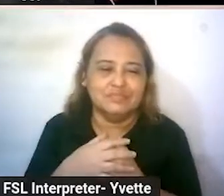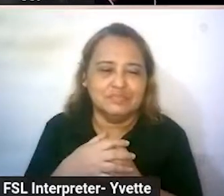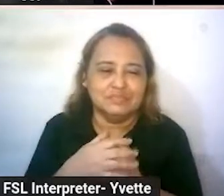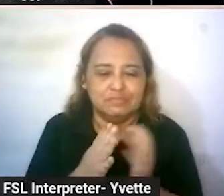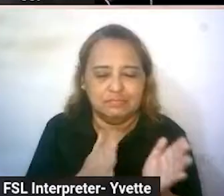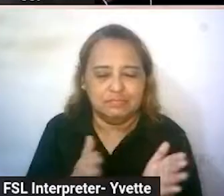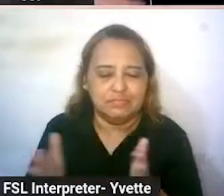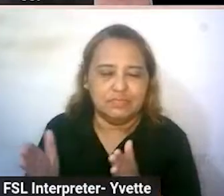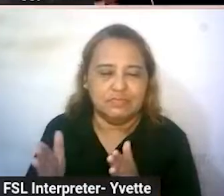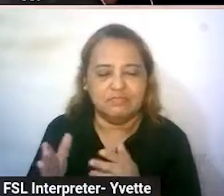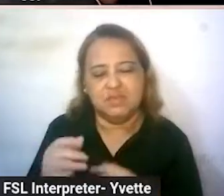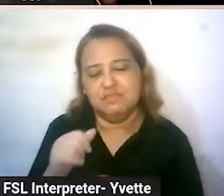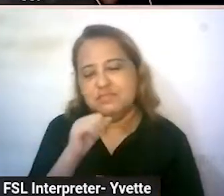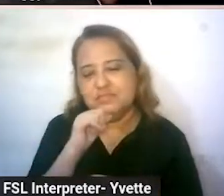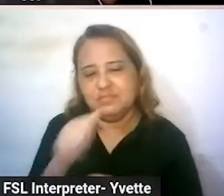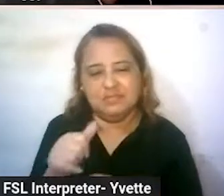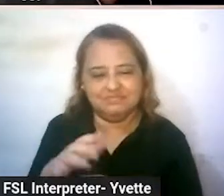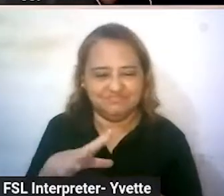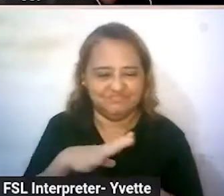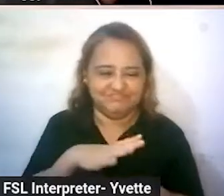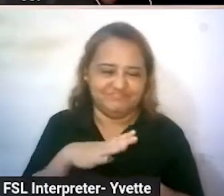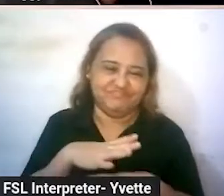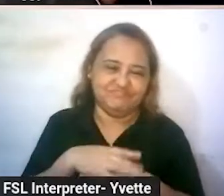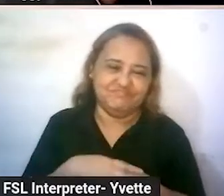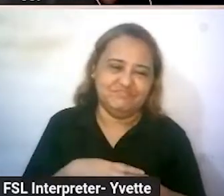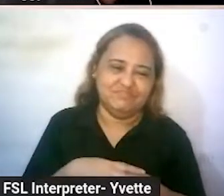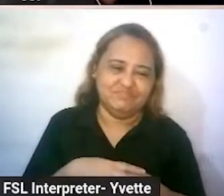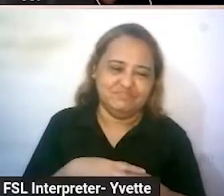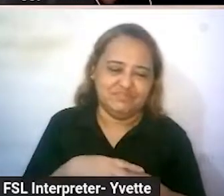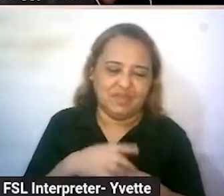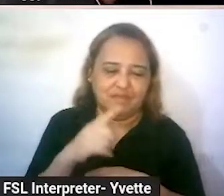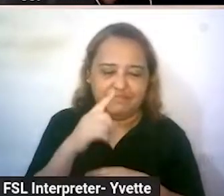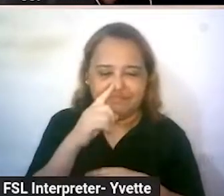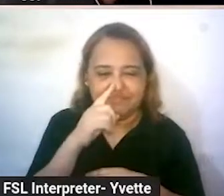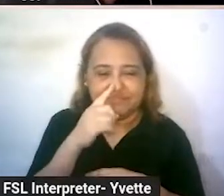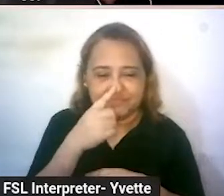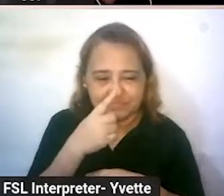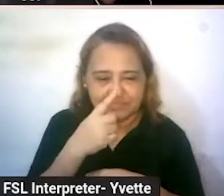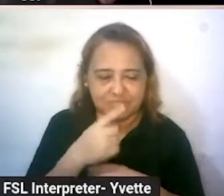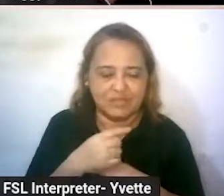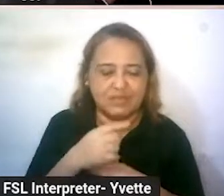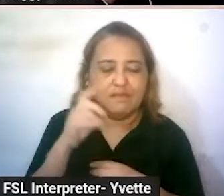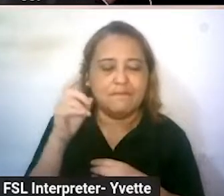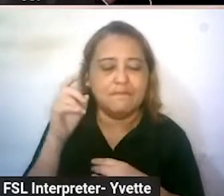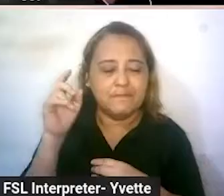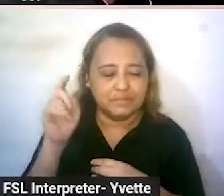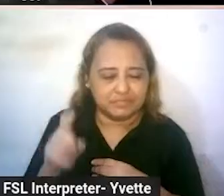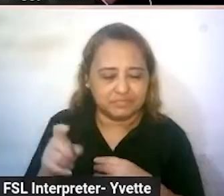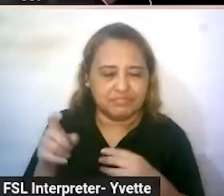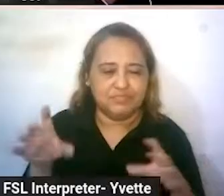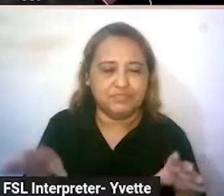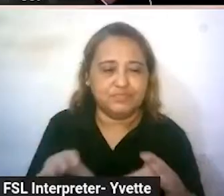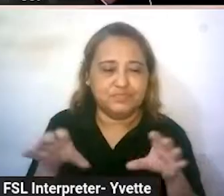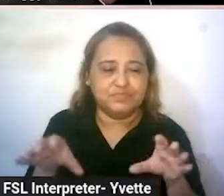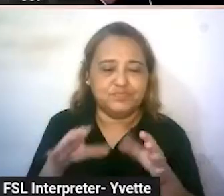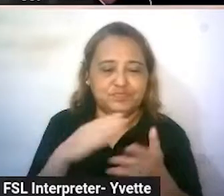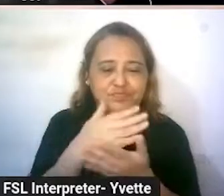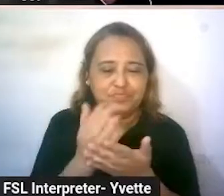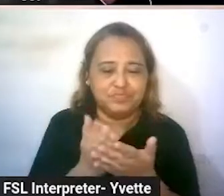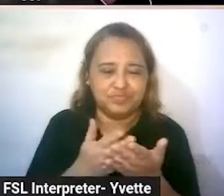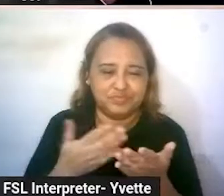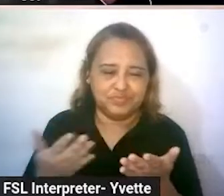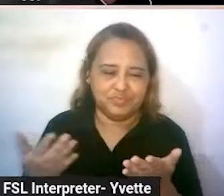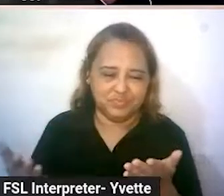I'm not satisfied. I really got bored. And I had to do something. Kumbaga parang wake-up call sa akin. I had to